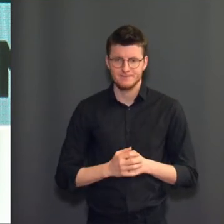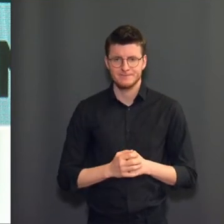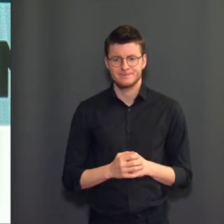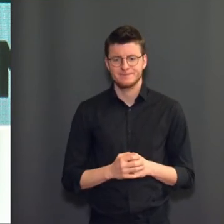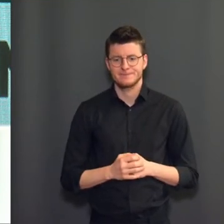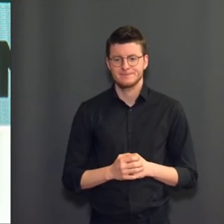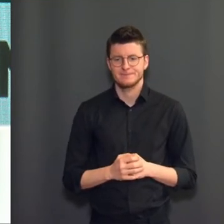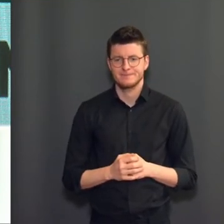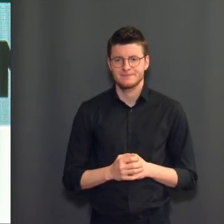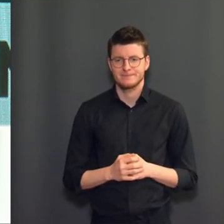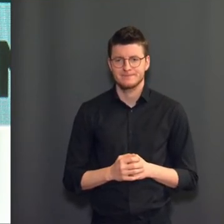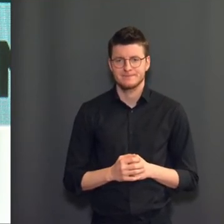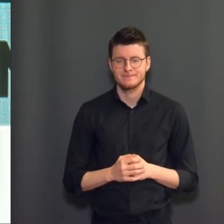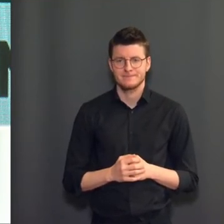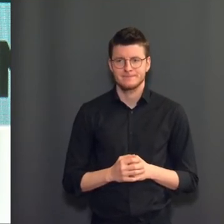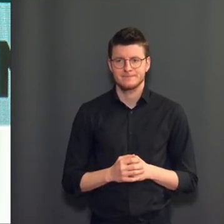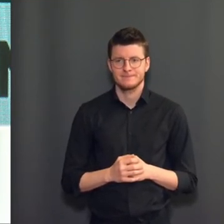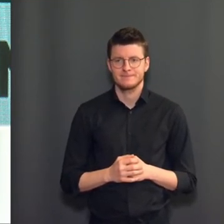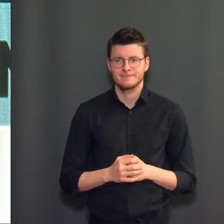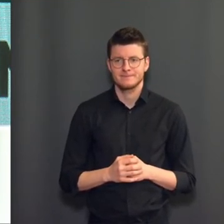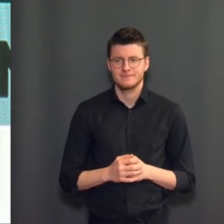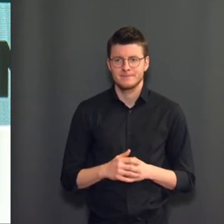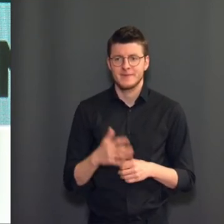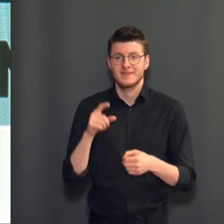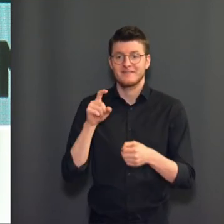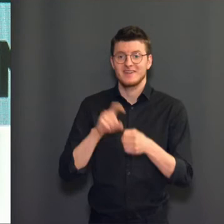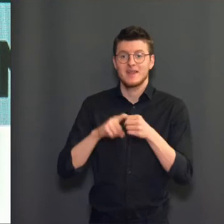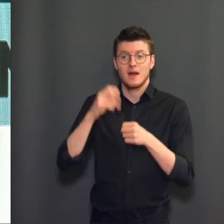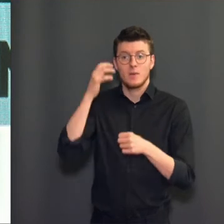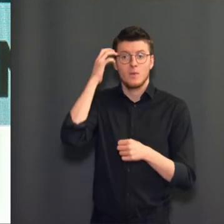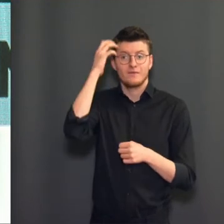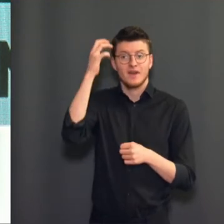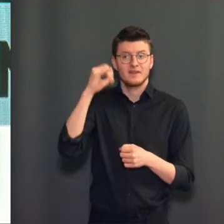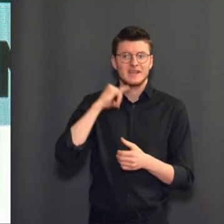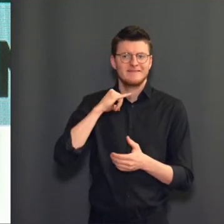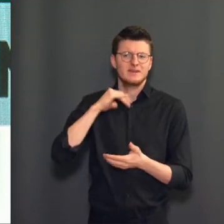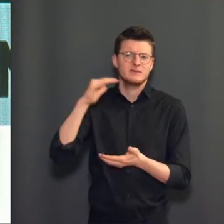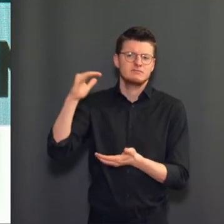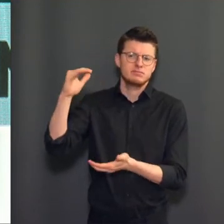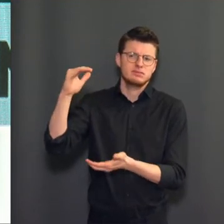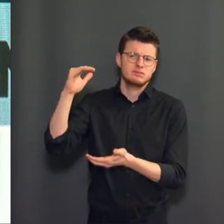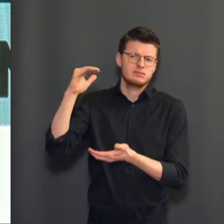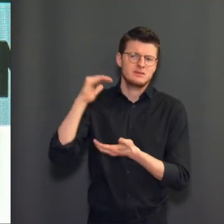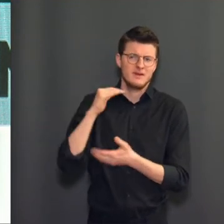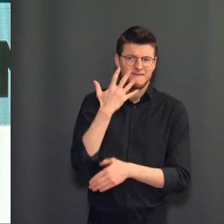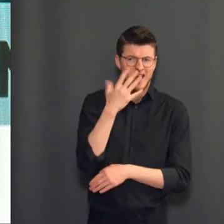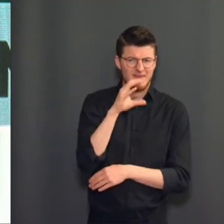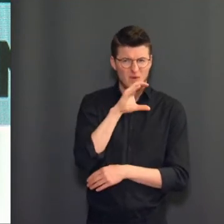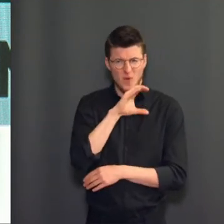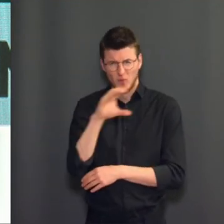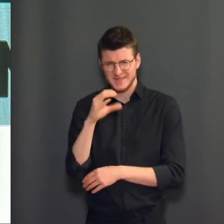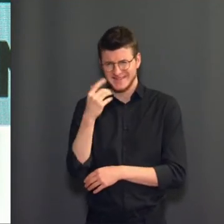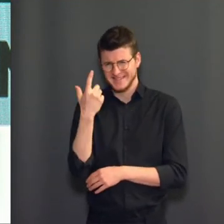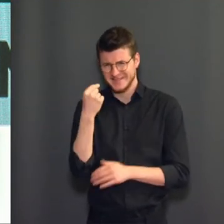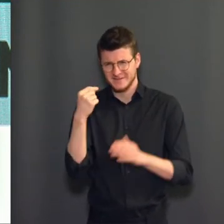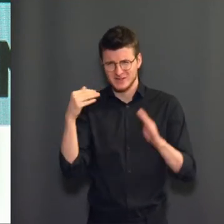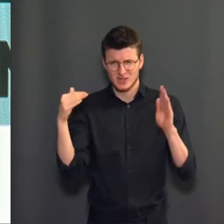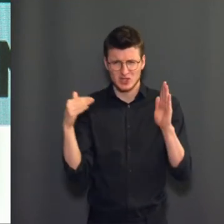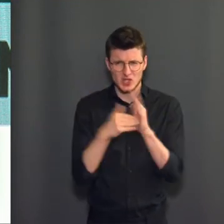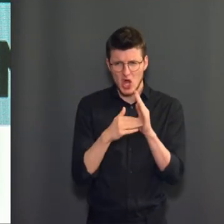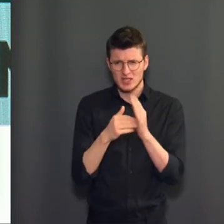De federale overheid heeft een voorraad van 570.000 gratis sneltesten.